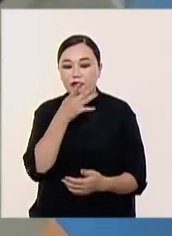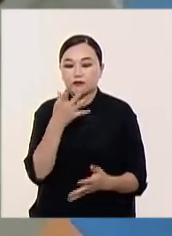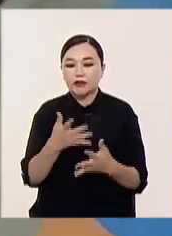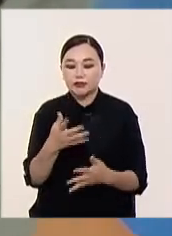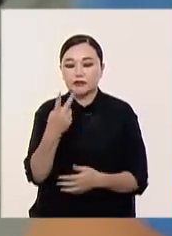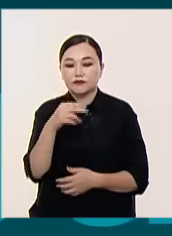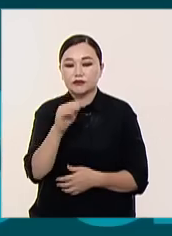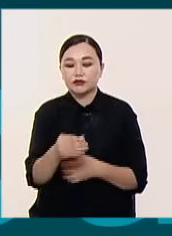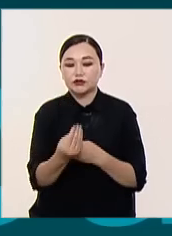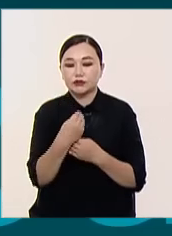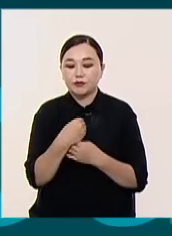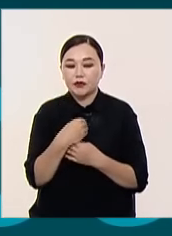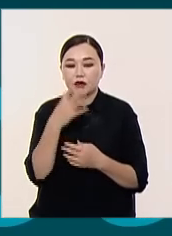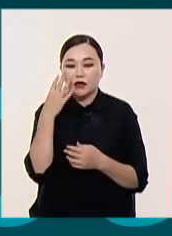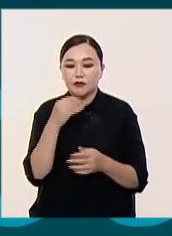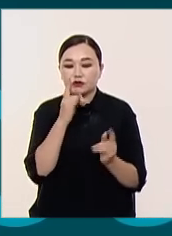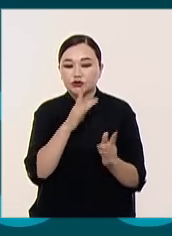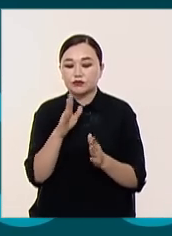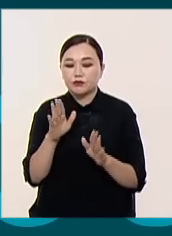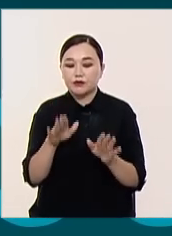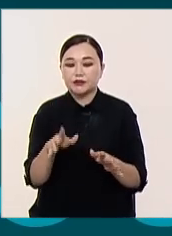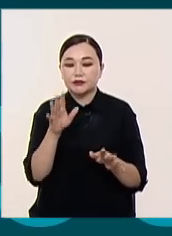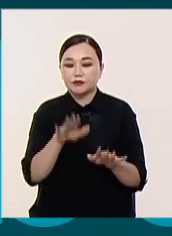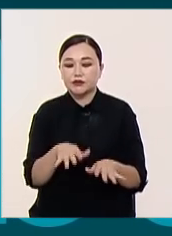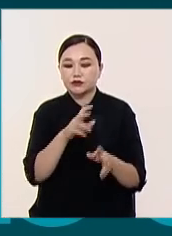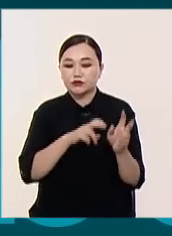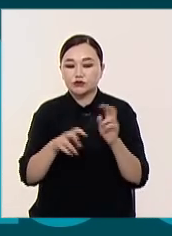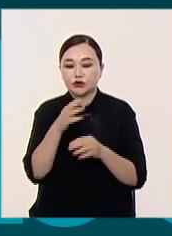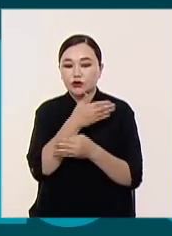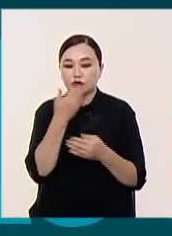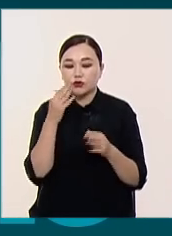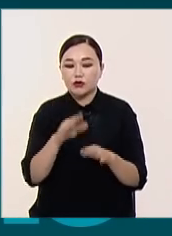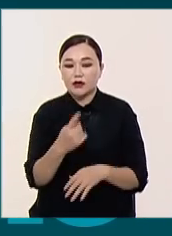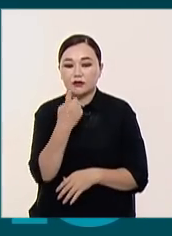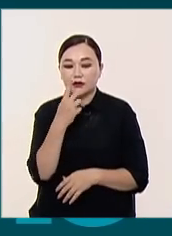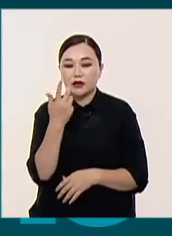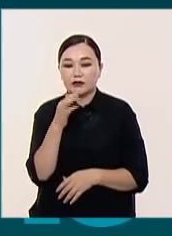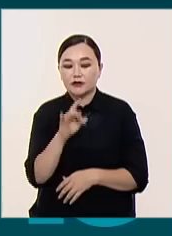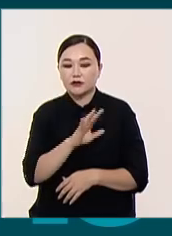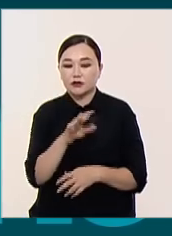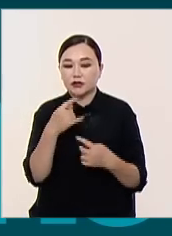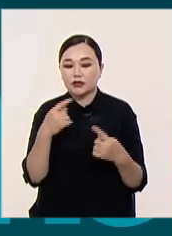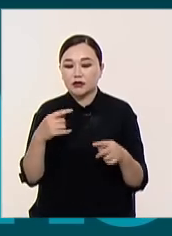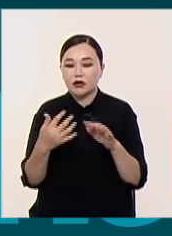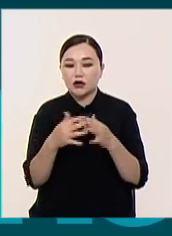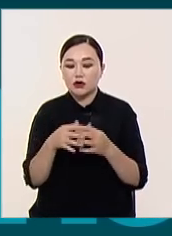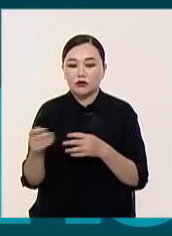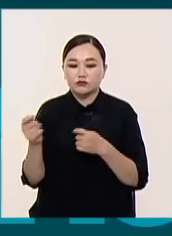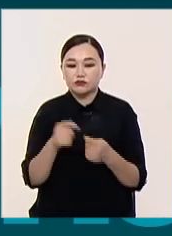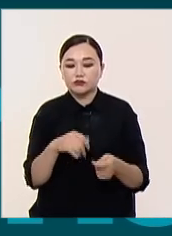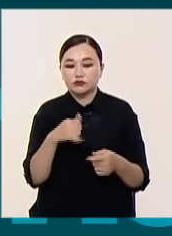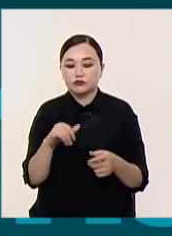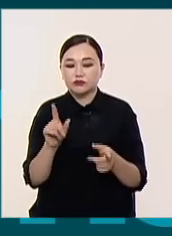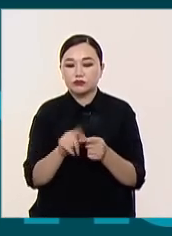20 мың. Алматыда жатақханадан орын таппай пәтерге ақша жетпей жүрген тек Қайдар ғана емес. Кей жастар тіпті ауылынан арқалап келген жүгімен